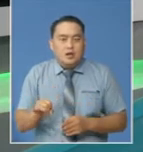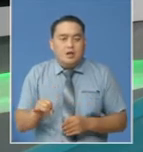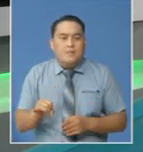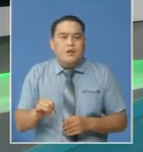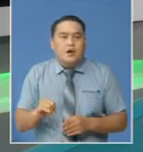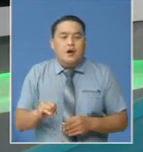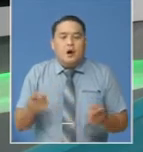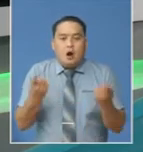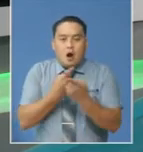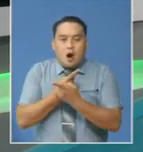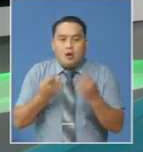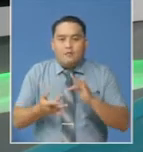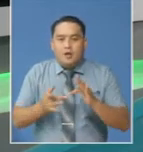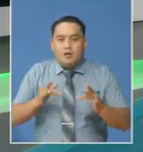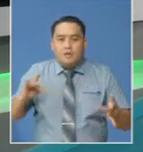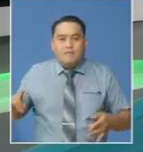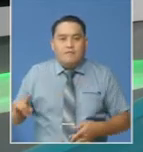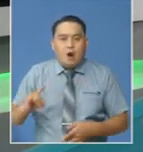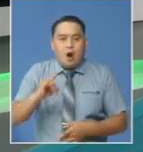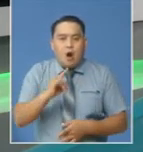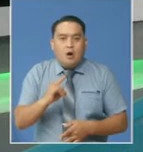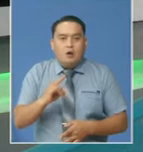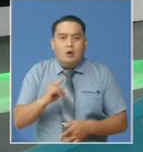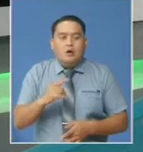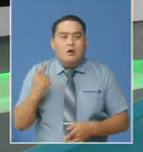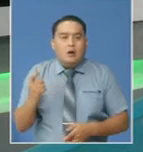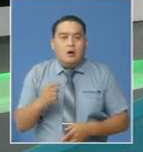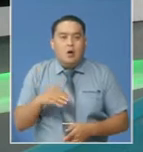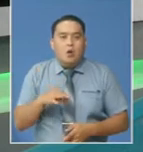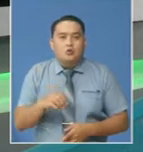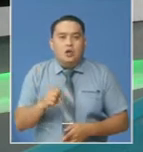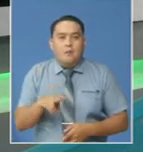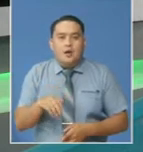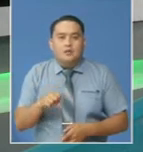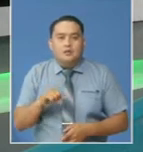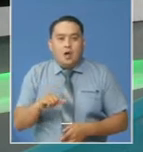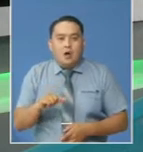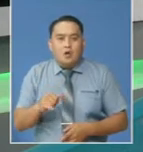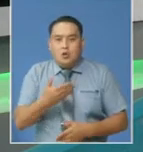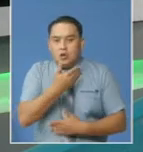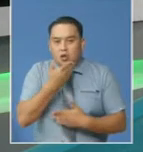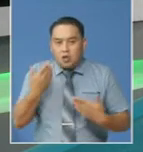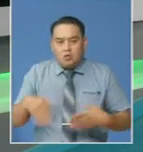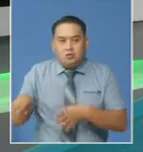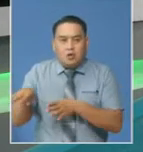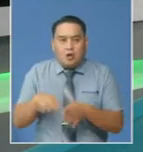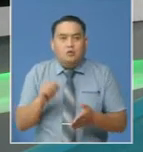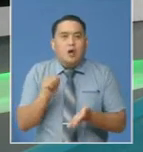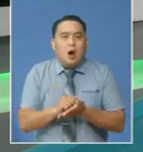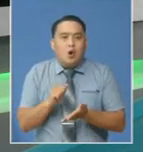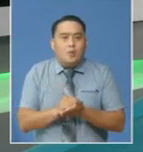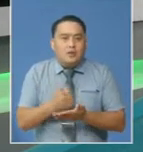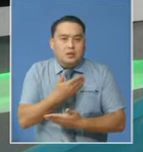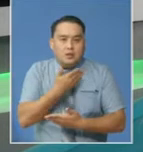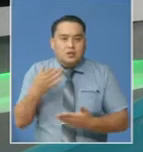данным, опубликованным в интернете, воздушное судно принадлежит ТО «Олжабастау», которое не имеет соответствующих документов